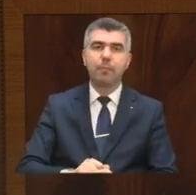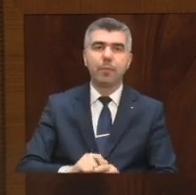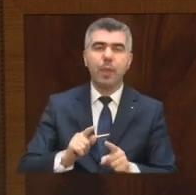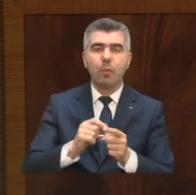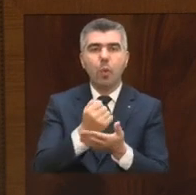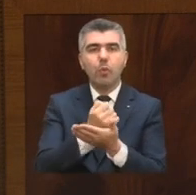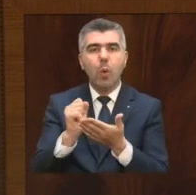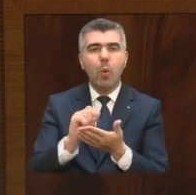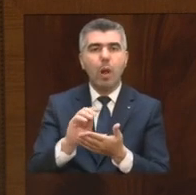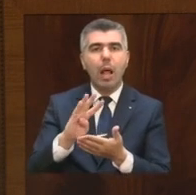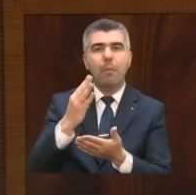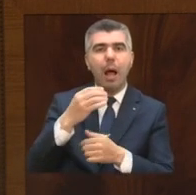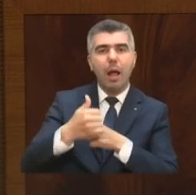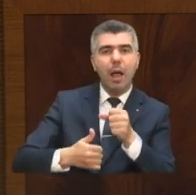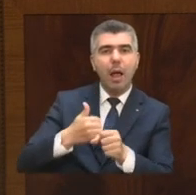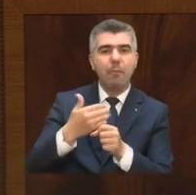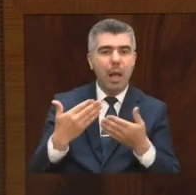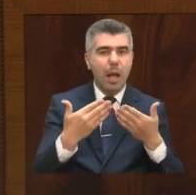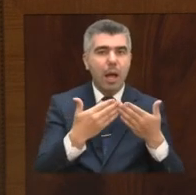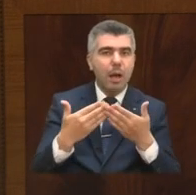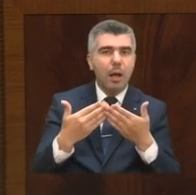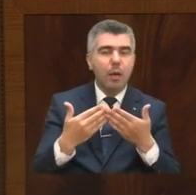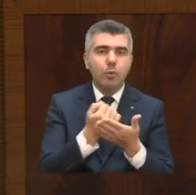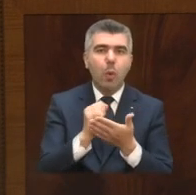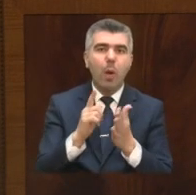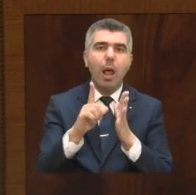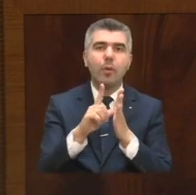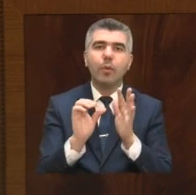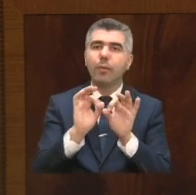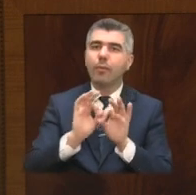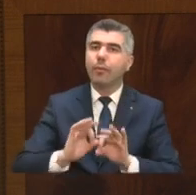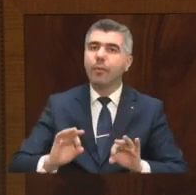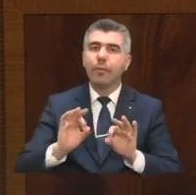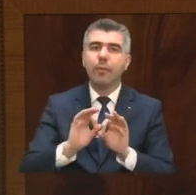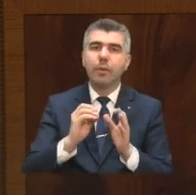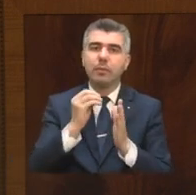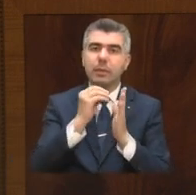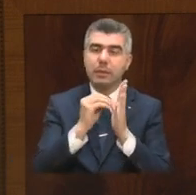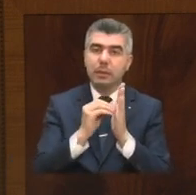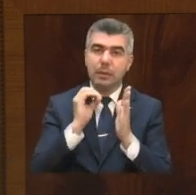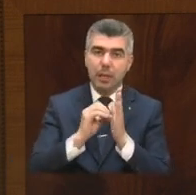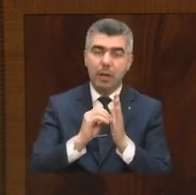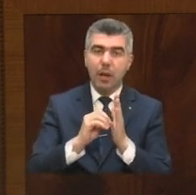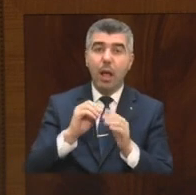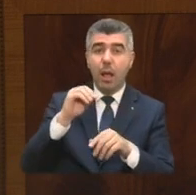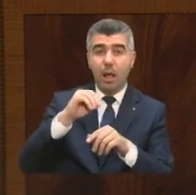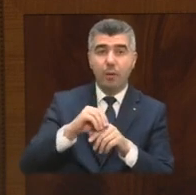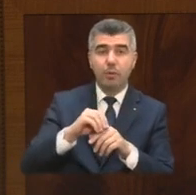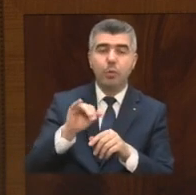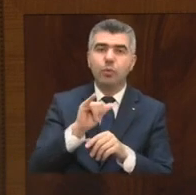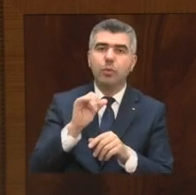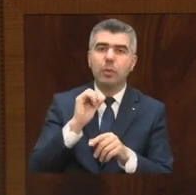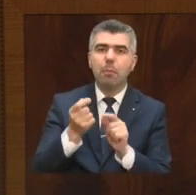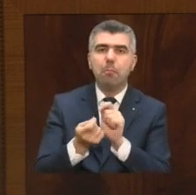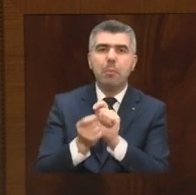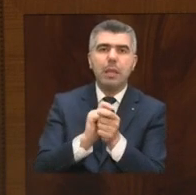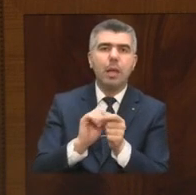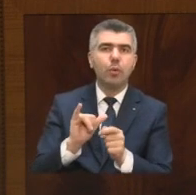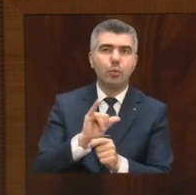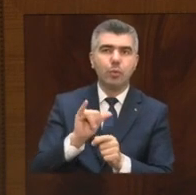الباشلور بموري غياب السند القانوني واليوم حكومه تباشر الاصلاح البيداغوجي دون تاطير القانوني فما الذي تغير